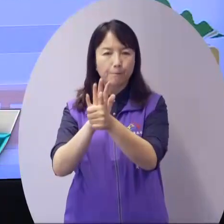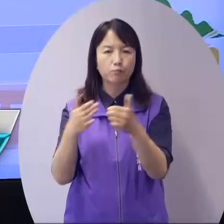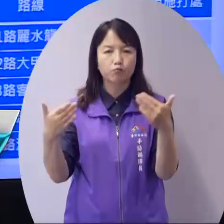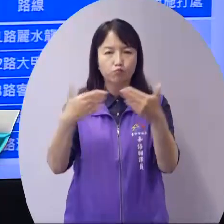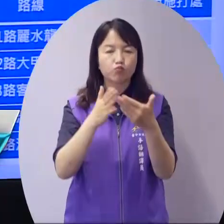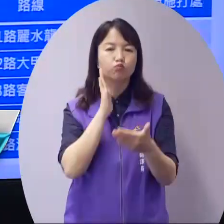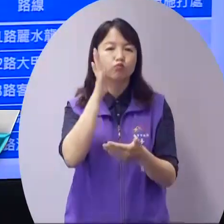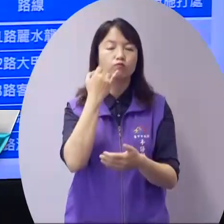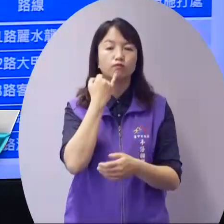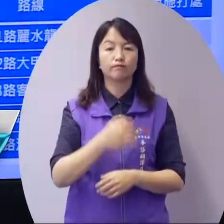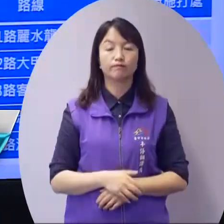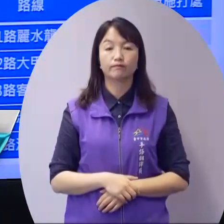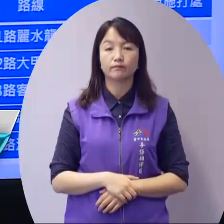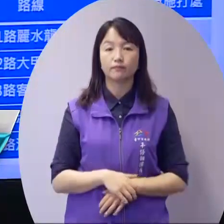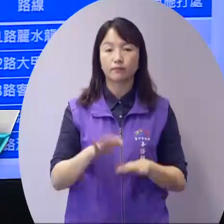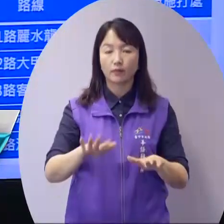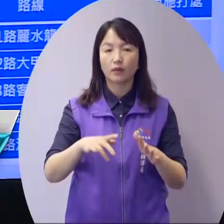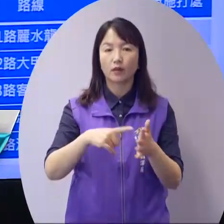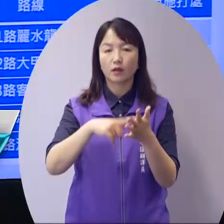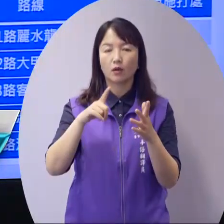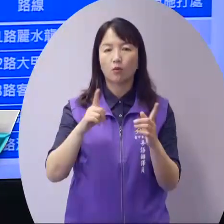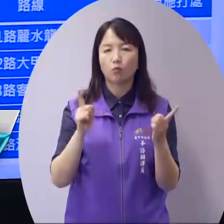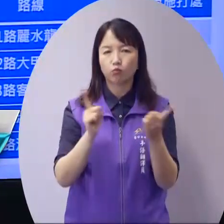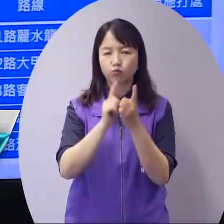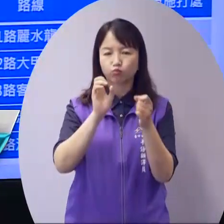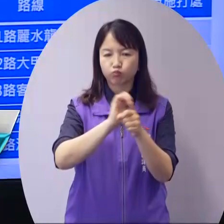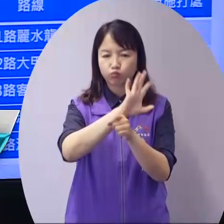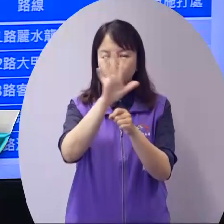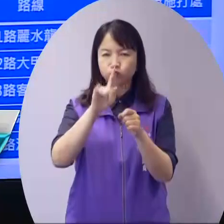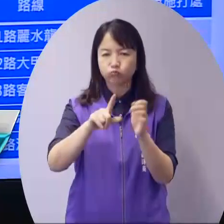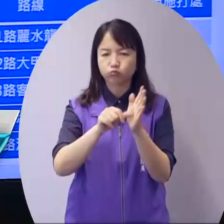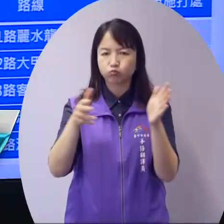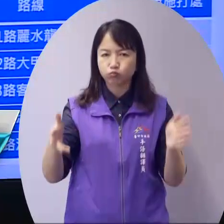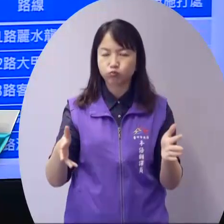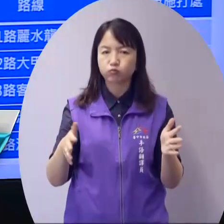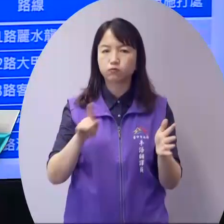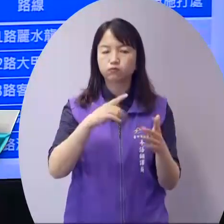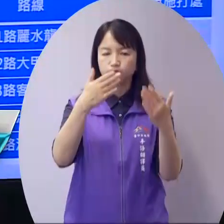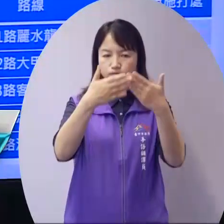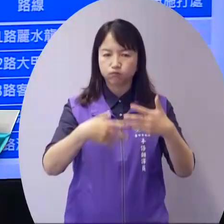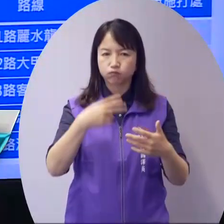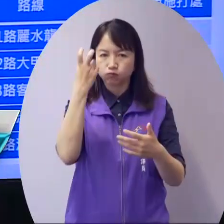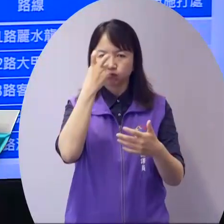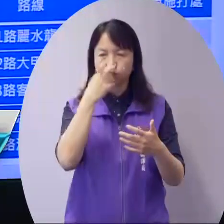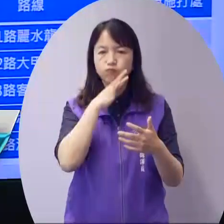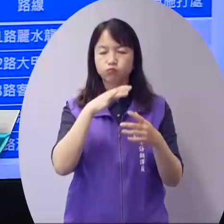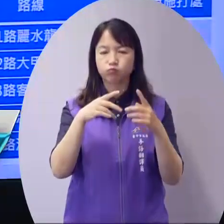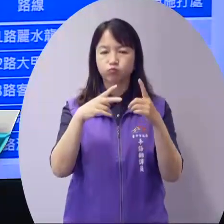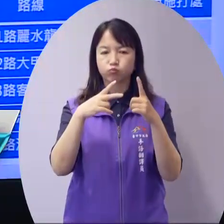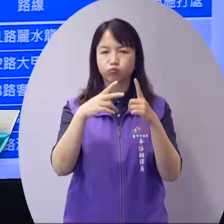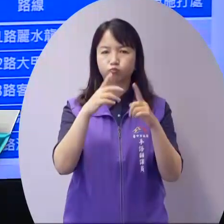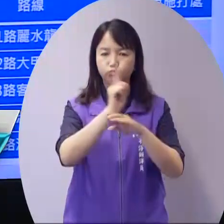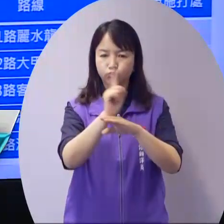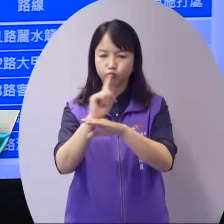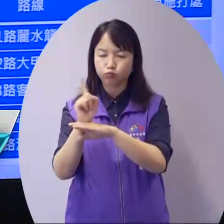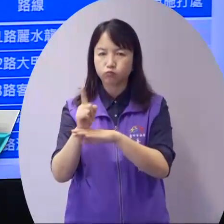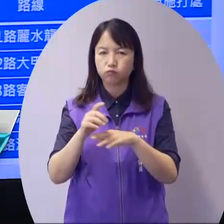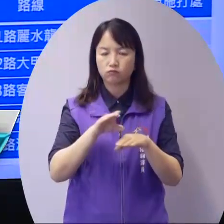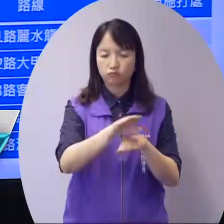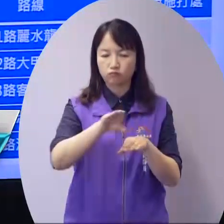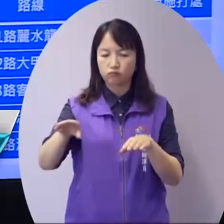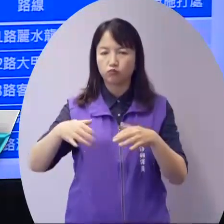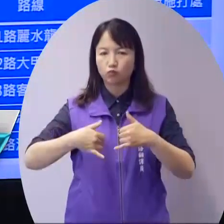一页。那这一次呢，因应疫情的期间，我们也盘点了所有小黄公车的路线，那